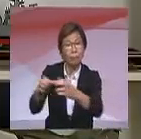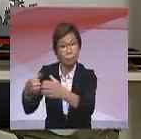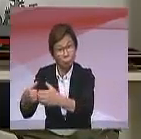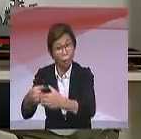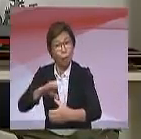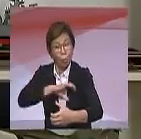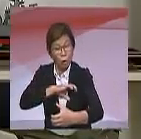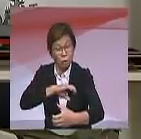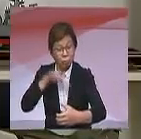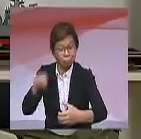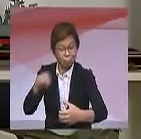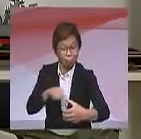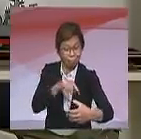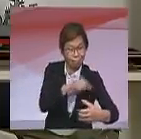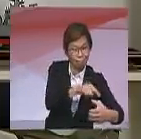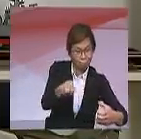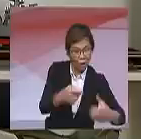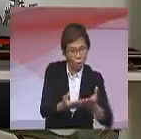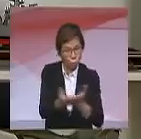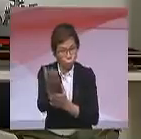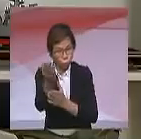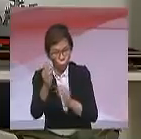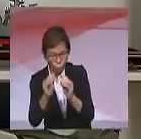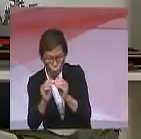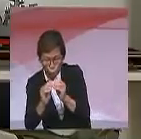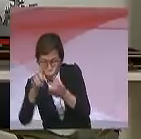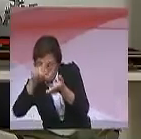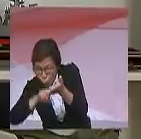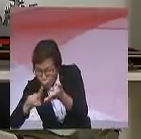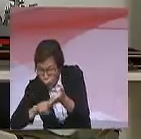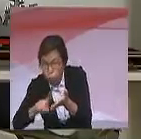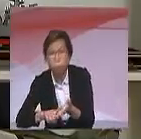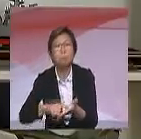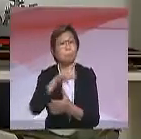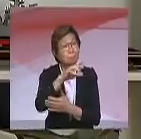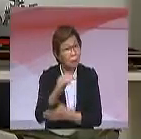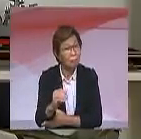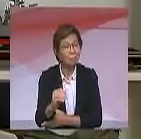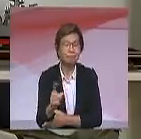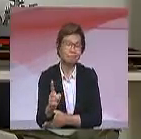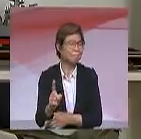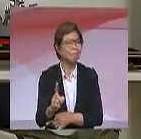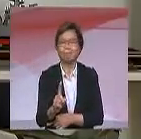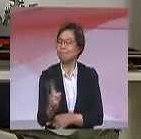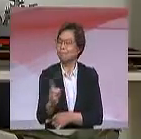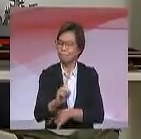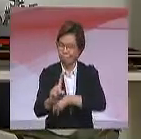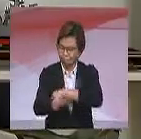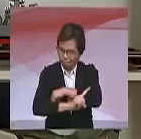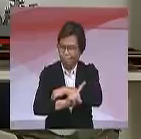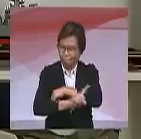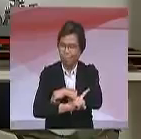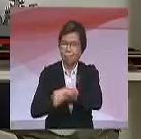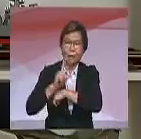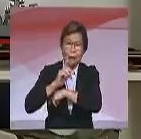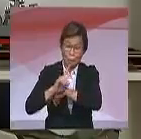Task Force Operasi Pematuhan ini akan terus mempertingkatkan pemeriksaan dan tidak akan berkompromi dan